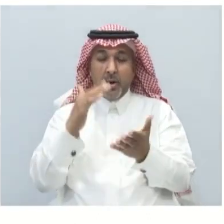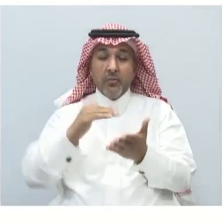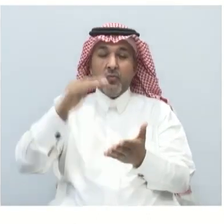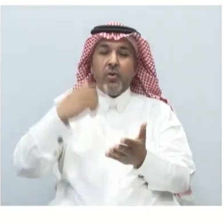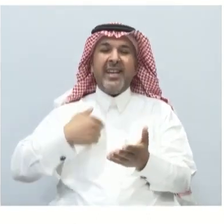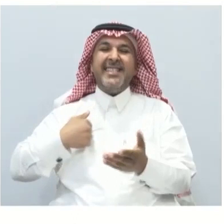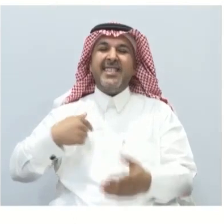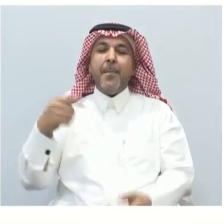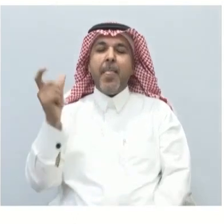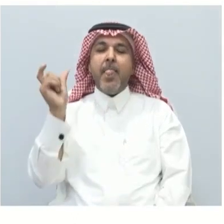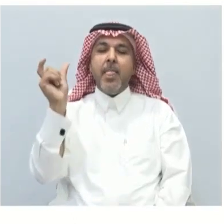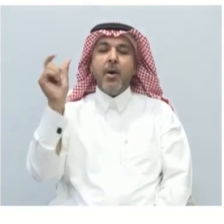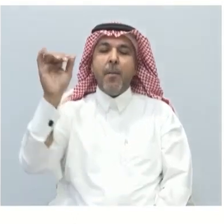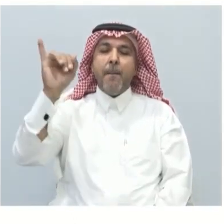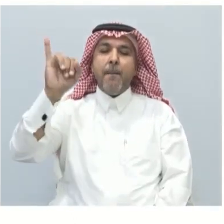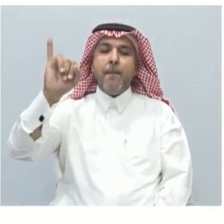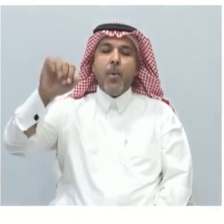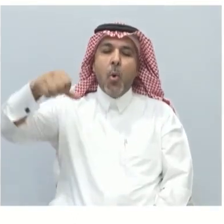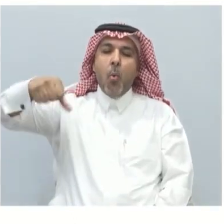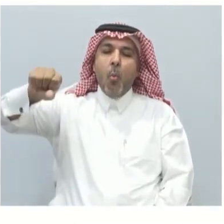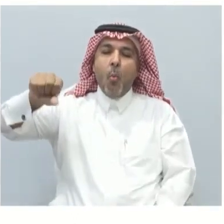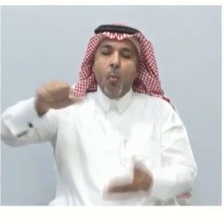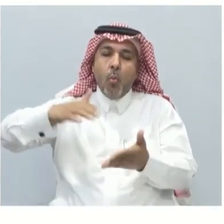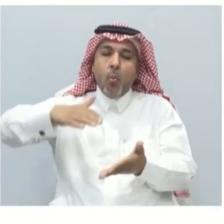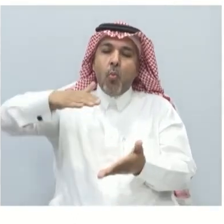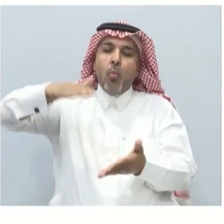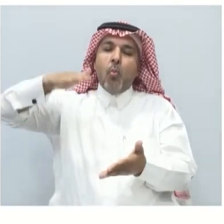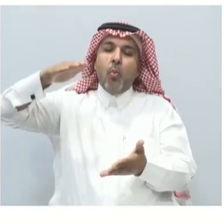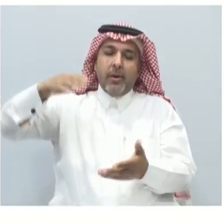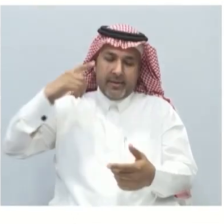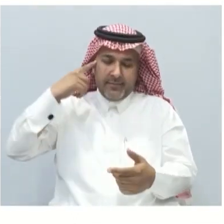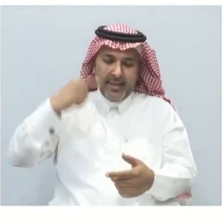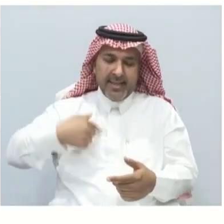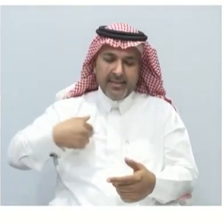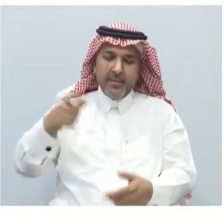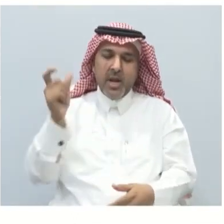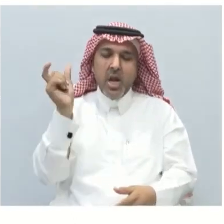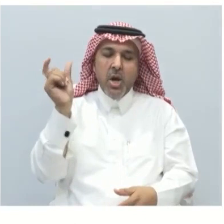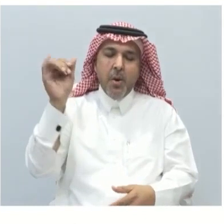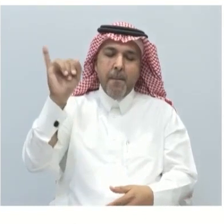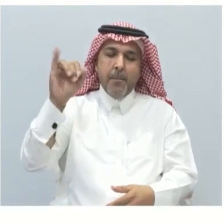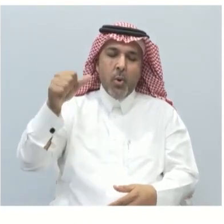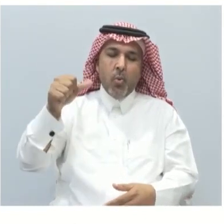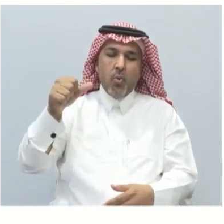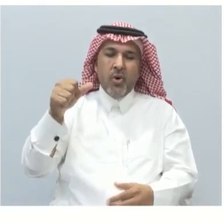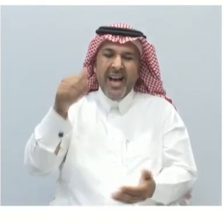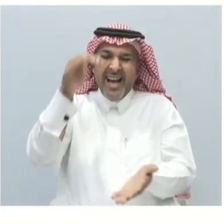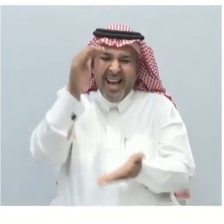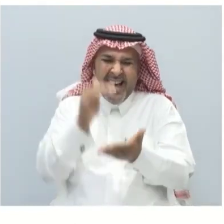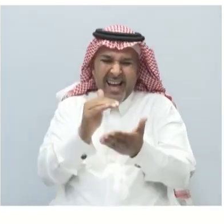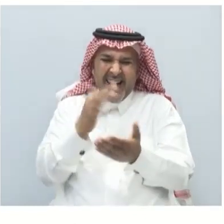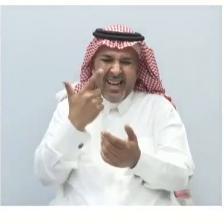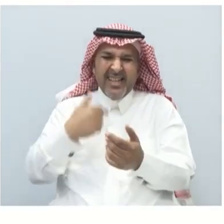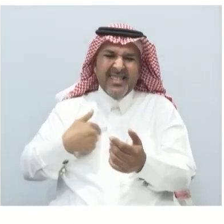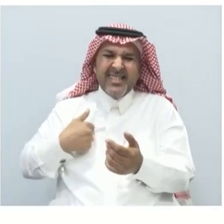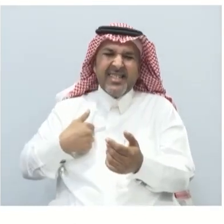نسميها نمو اسي اذا كان الاساس اكبر من واحد واذا كان الاساس اقل من واحد راح نسميها داله